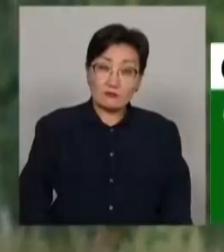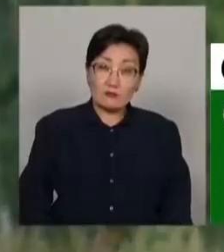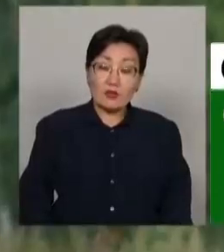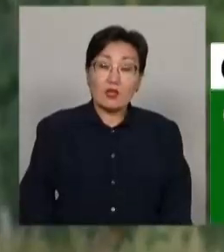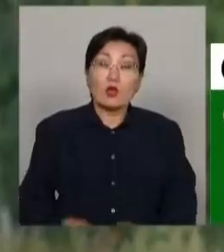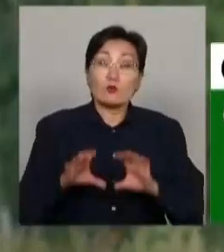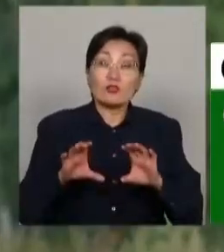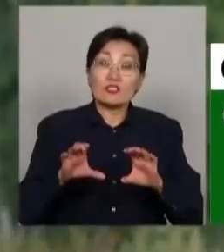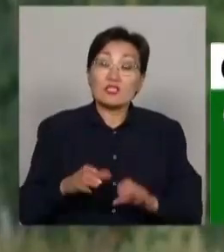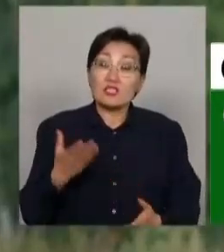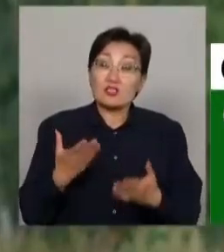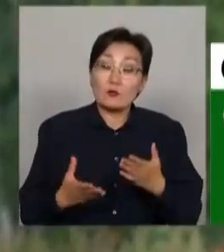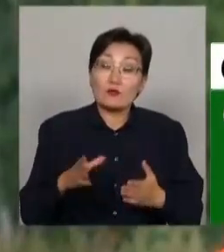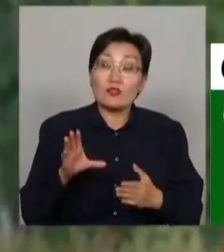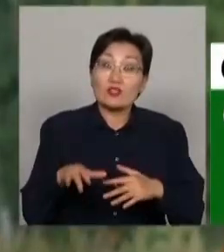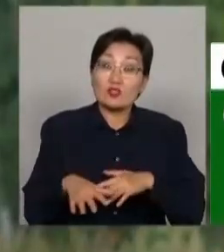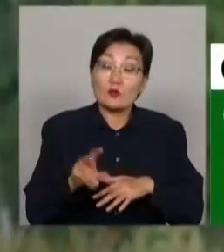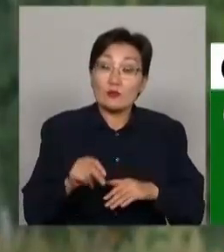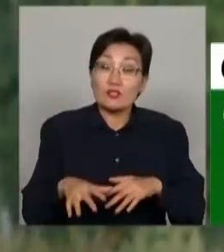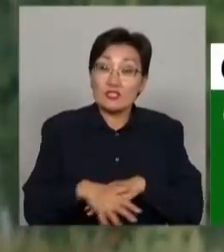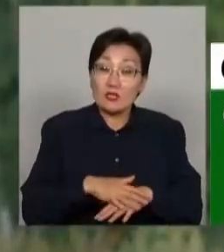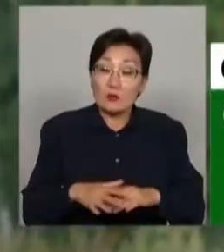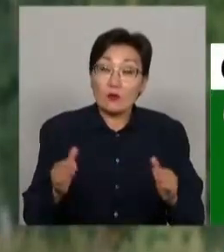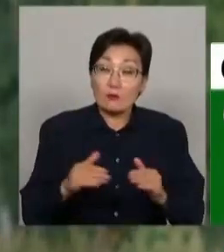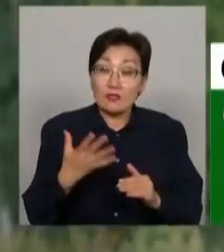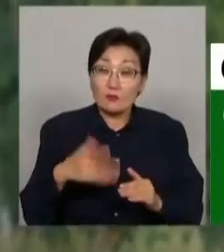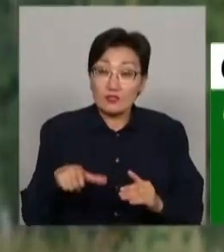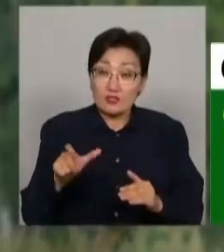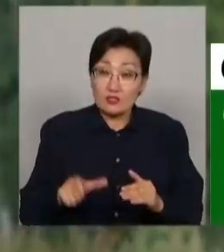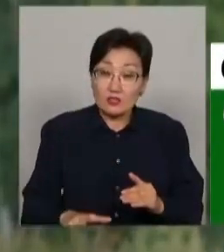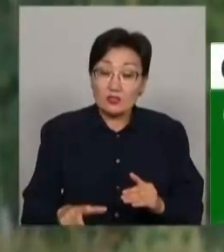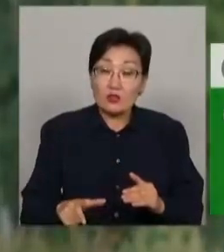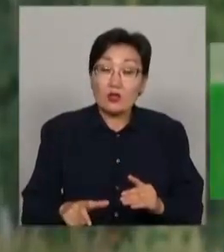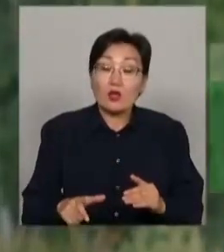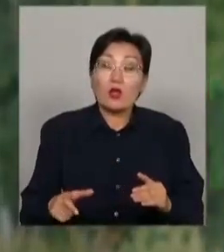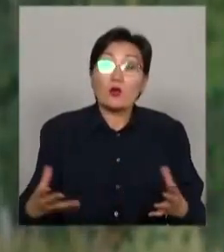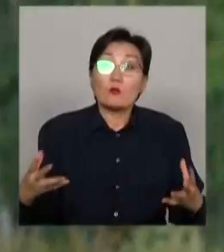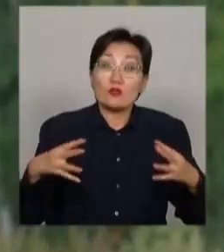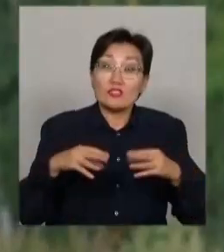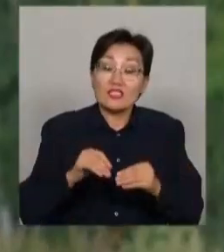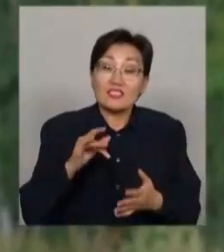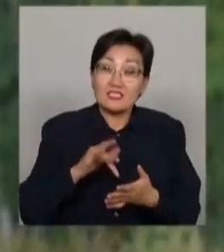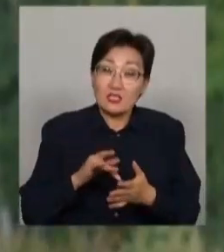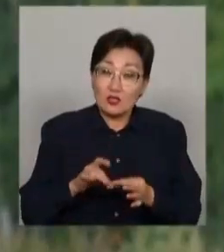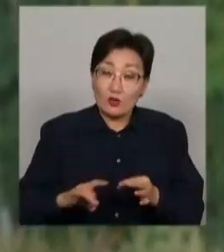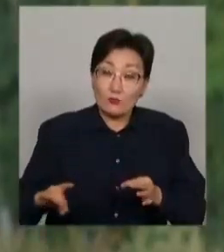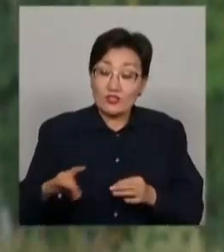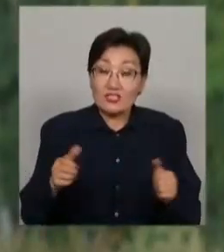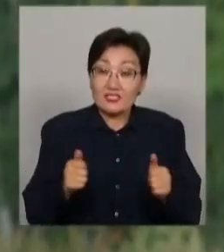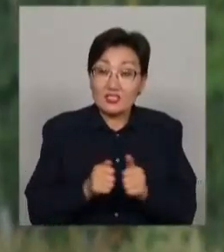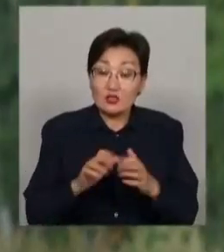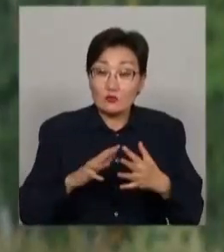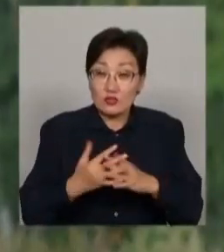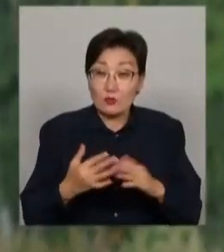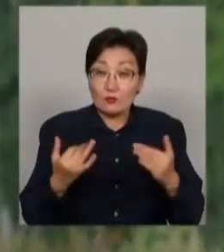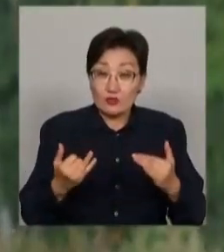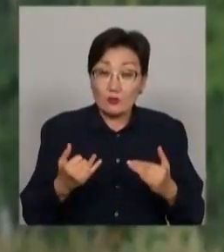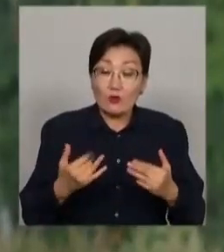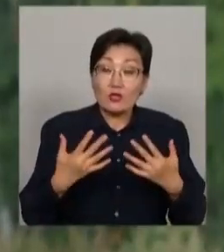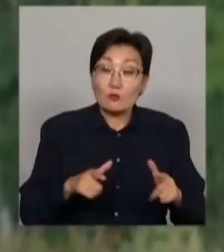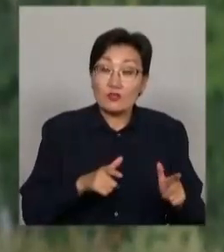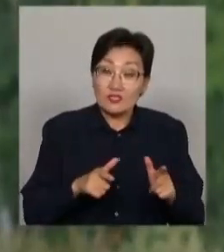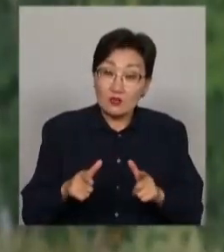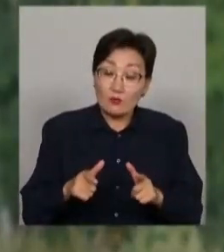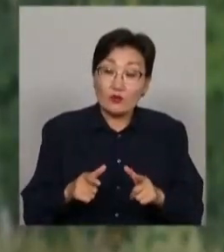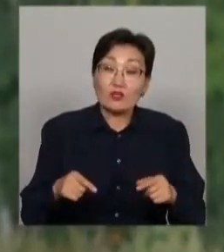По закону, если численность населения менее 50 человек, его объединяют с центром округа, либо с соседними селами. Сейчас мы уже готовимся